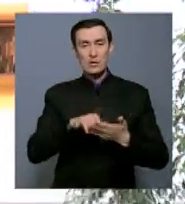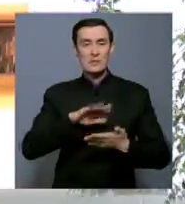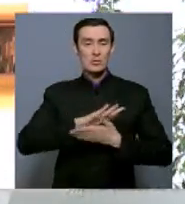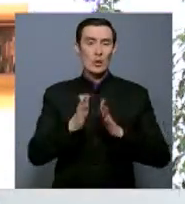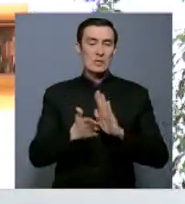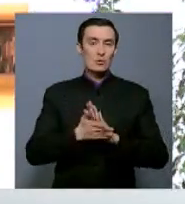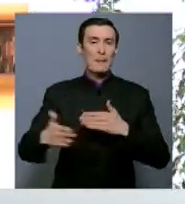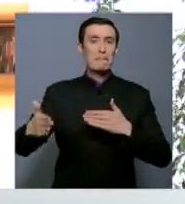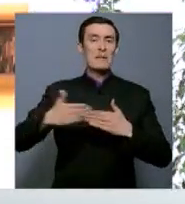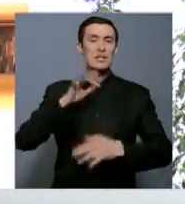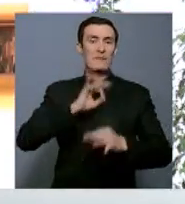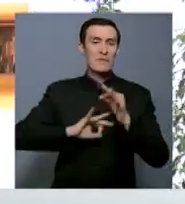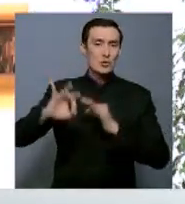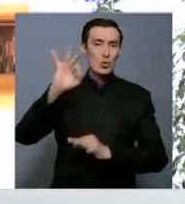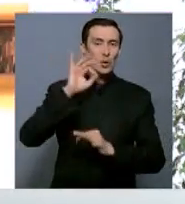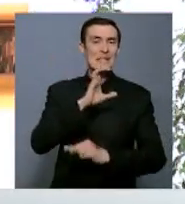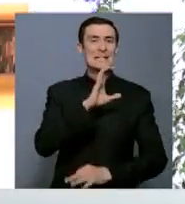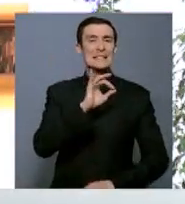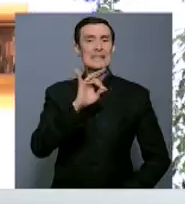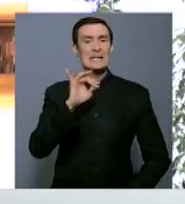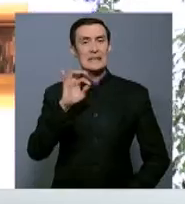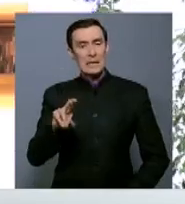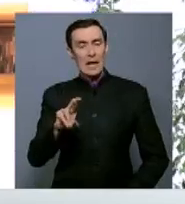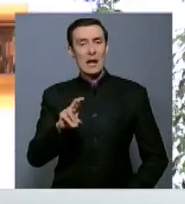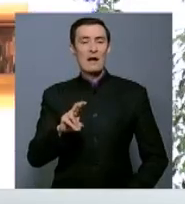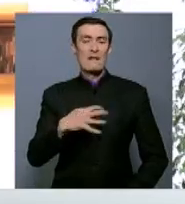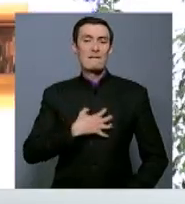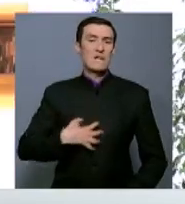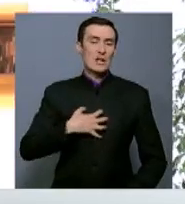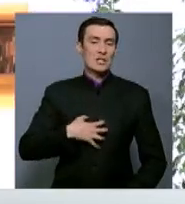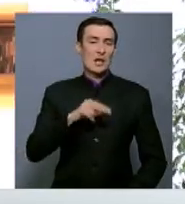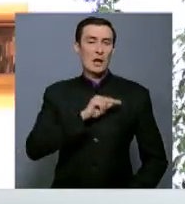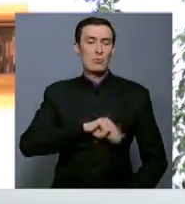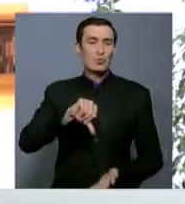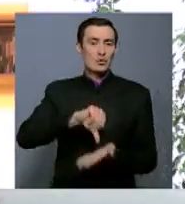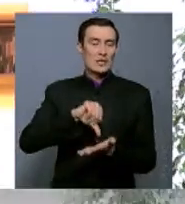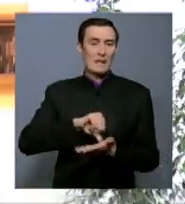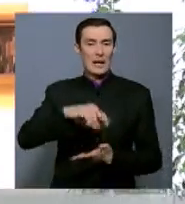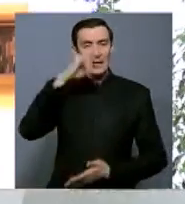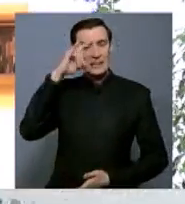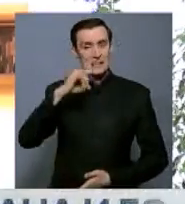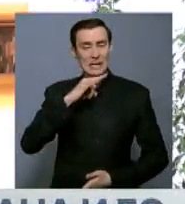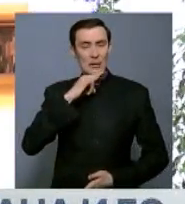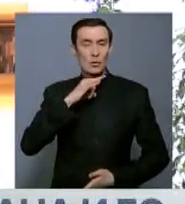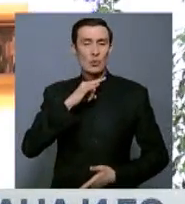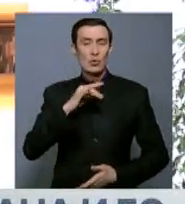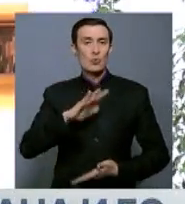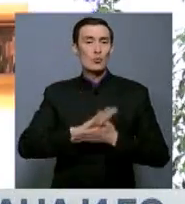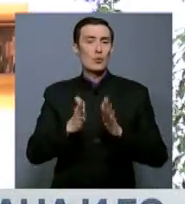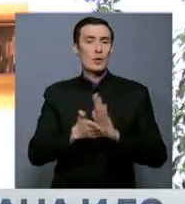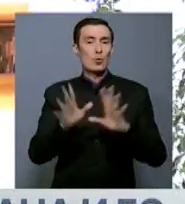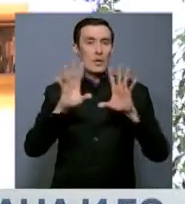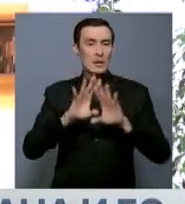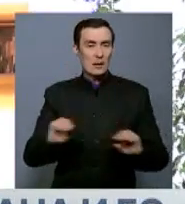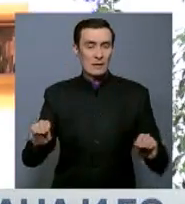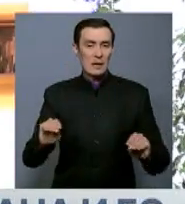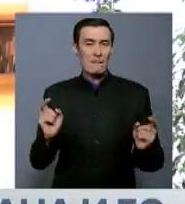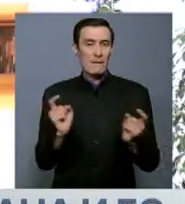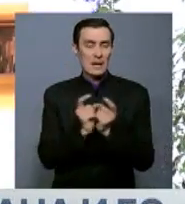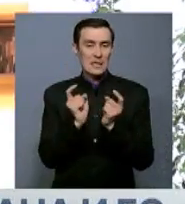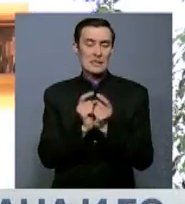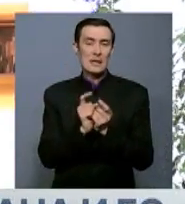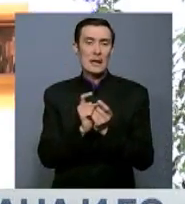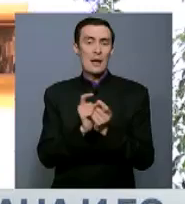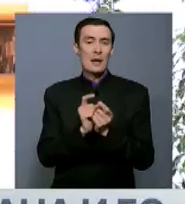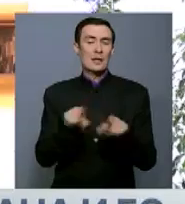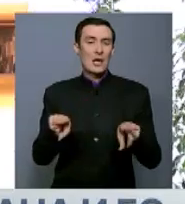на Ближнем Востоке, в Сирии, роли Казахстана в процессе урегулирования ситуации в Сирии, по вопросам, связанным с